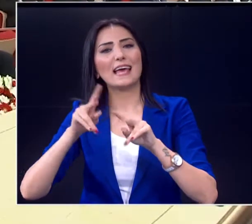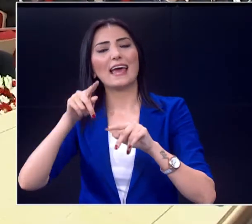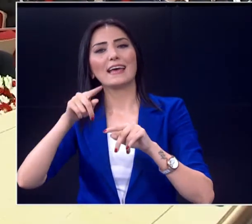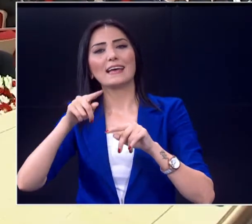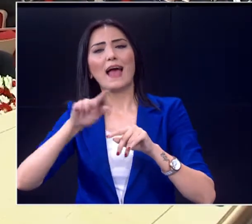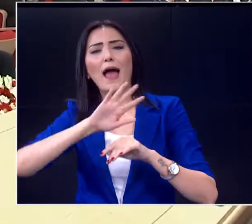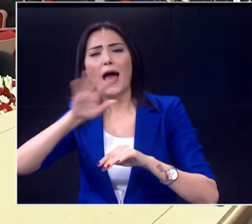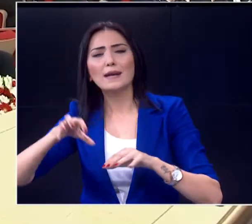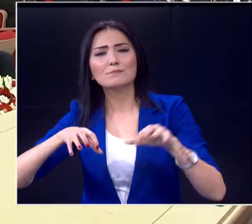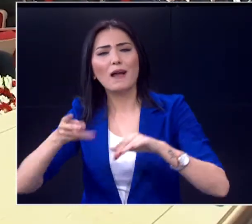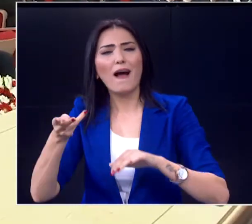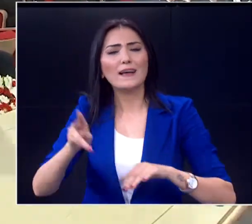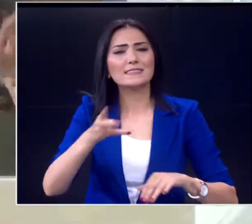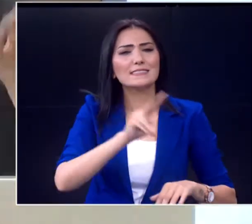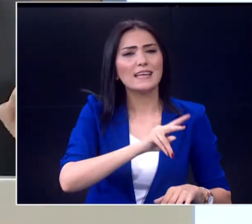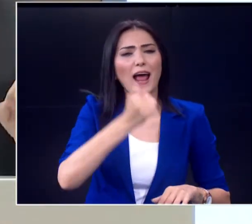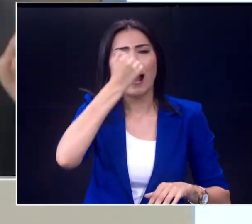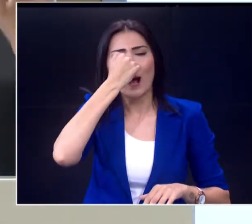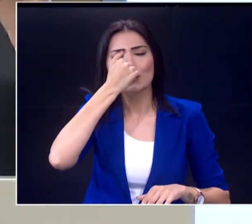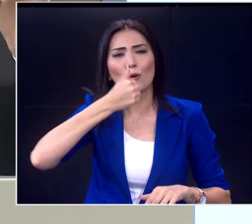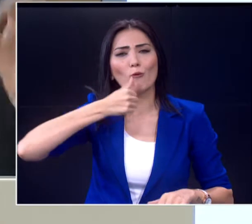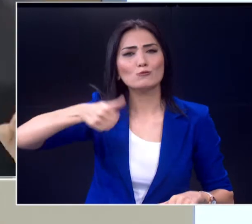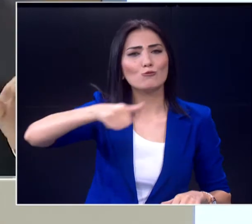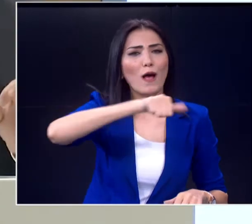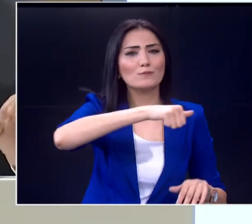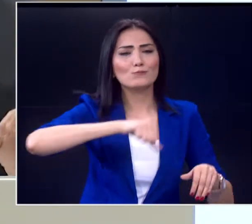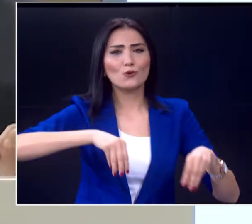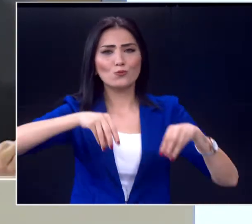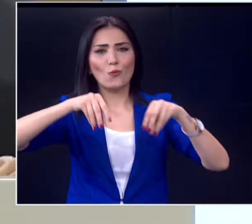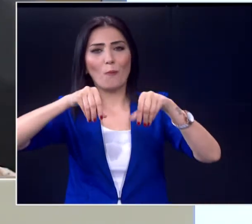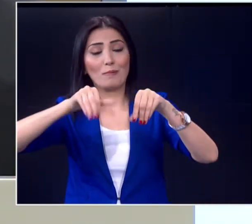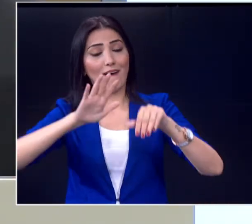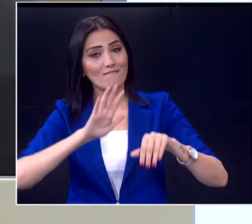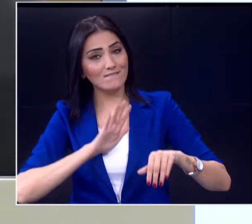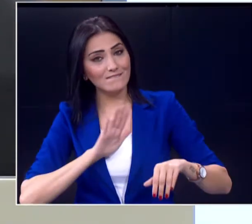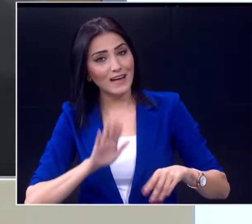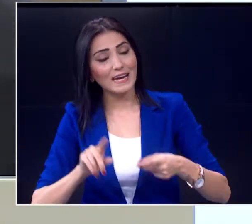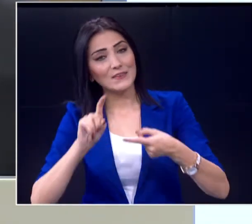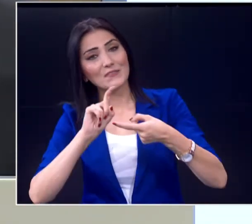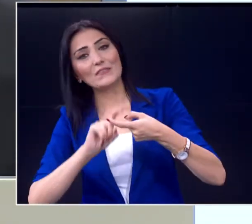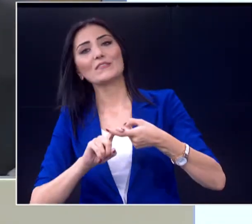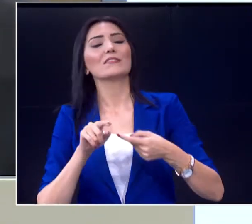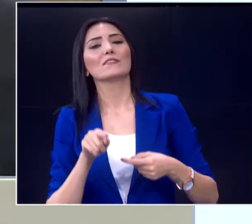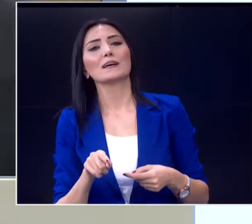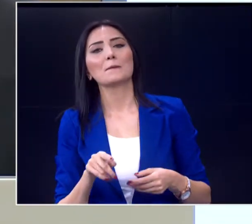Her karışı şehit kanıyla sulanmış toprağı var. Ve